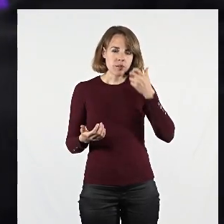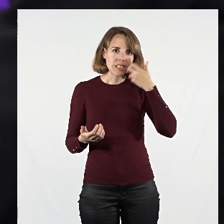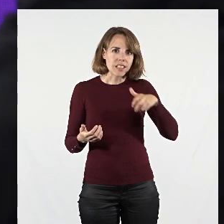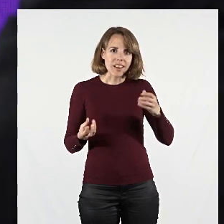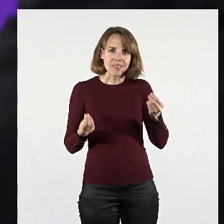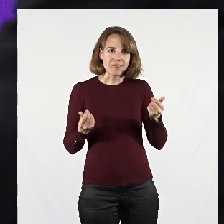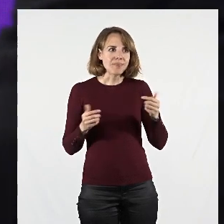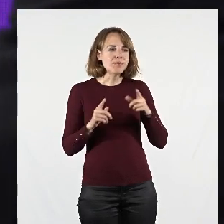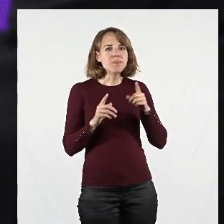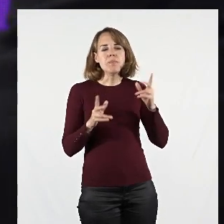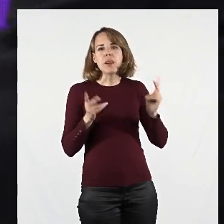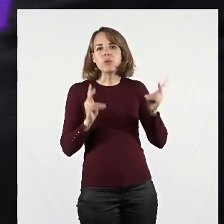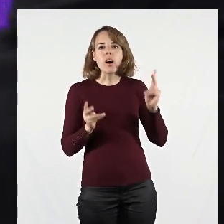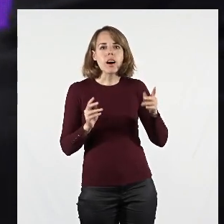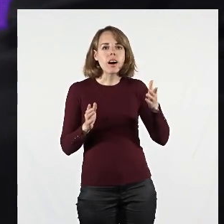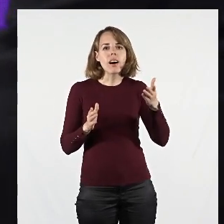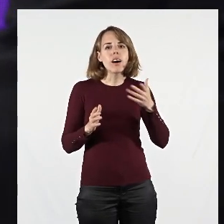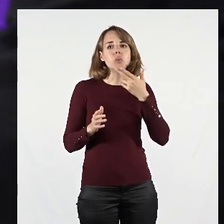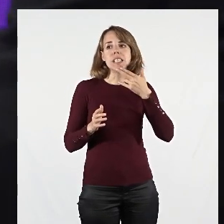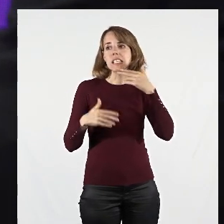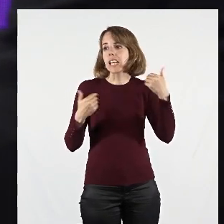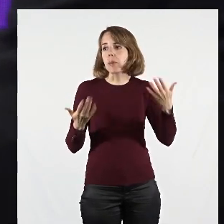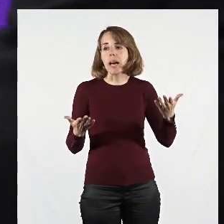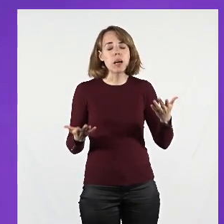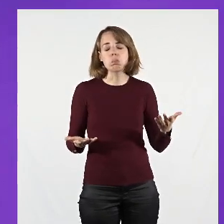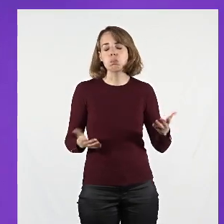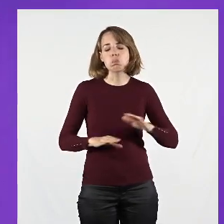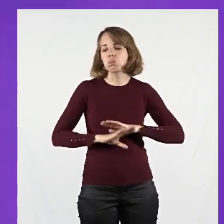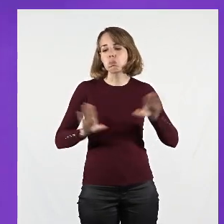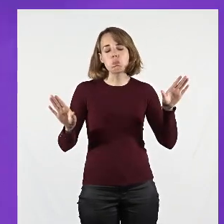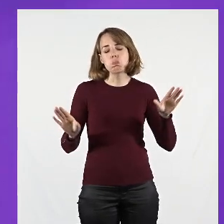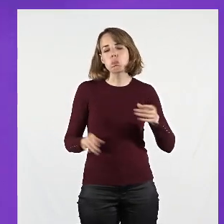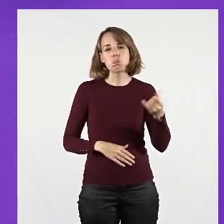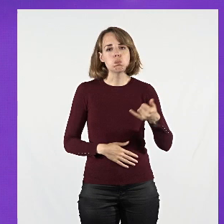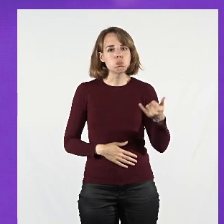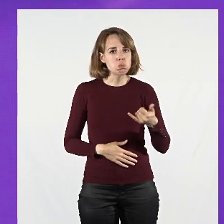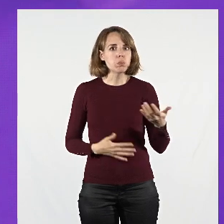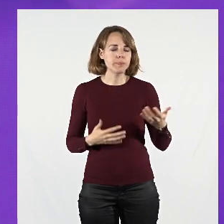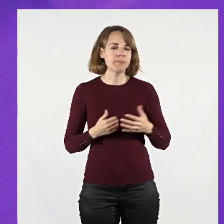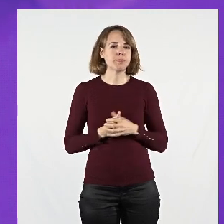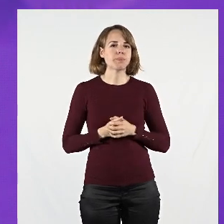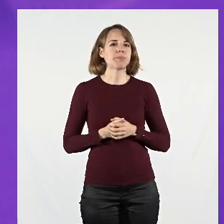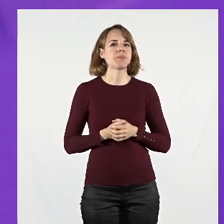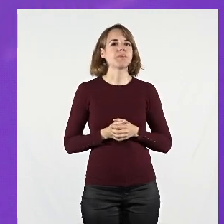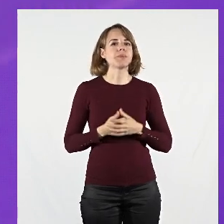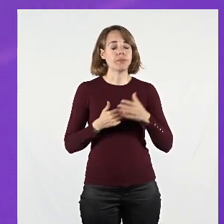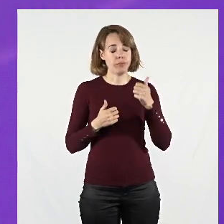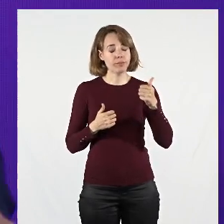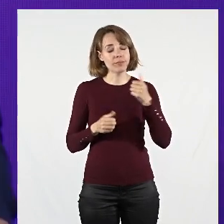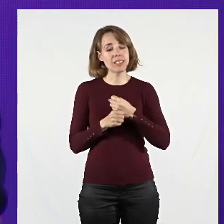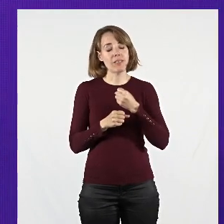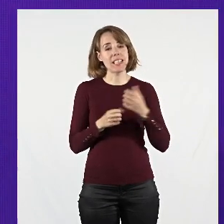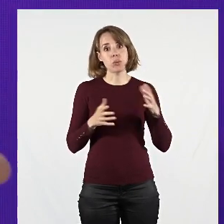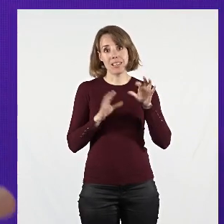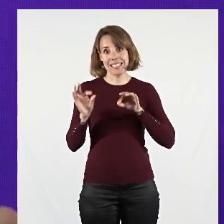parce qu'on les a un peu utilisés, puis finalement on se dit non, on fait mieux sans. Vous travaillez aussi un guide de choix de ces